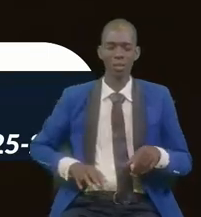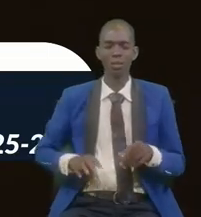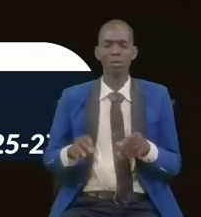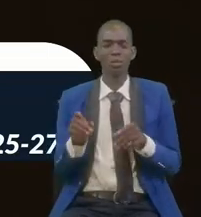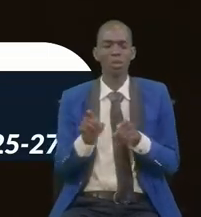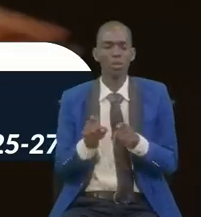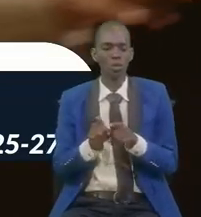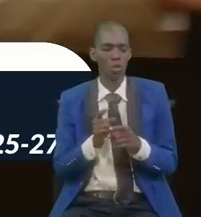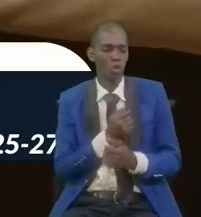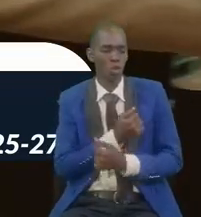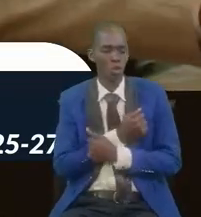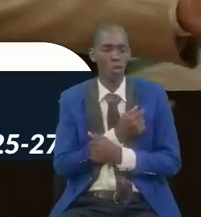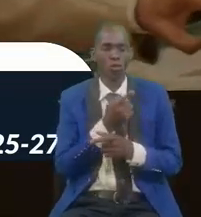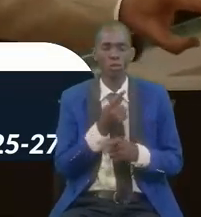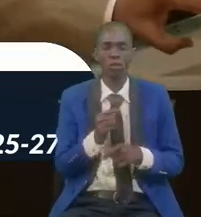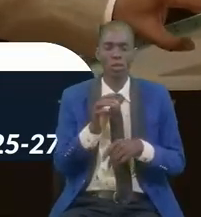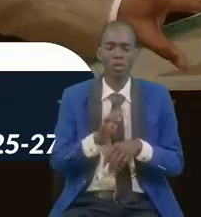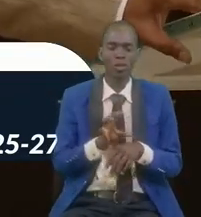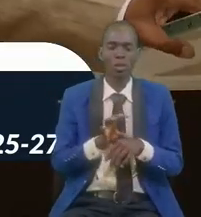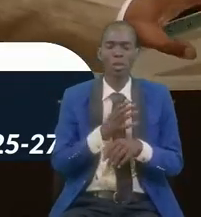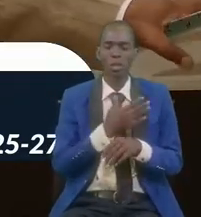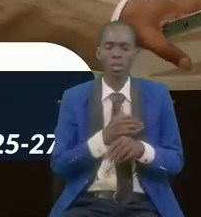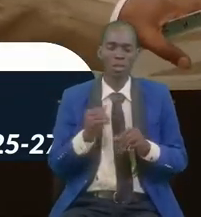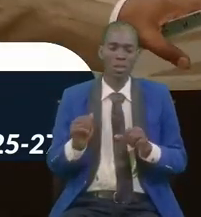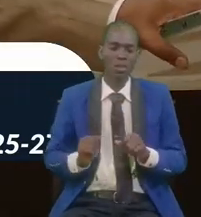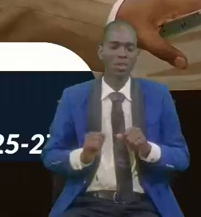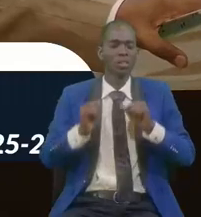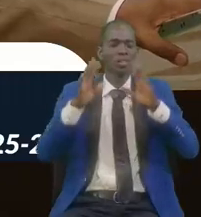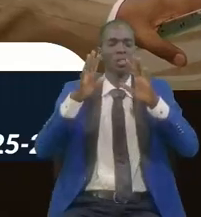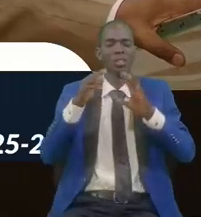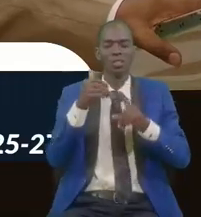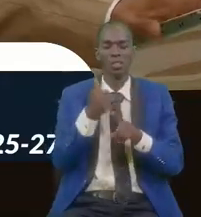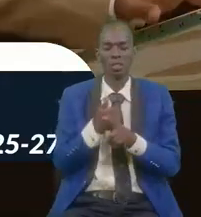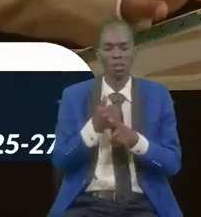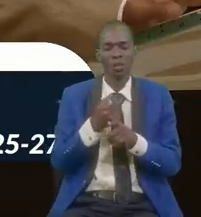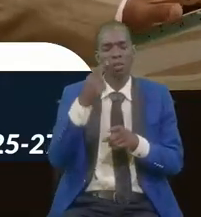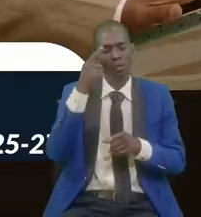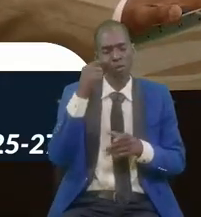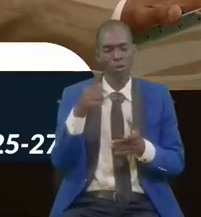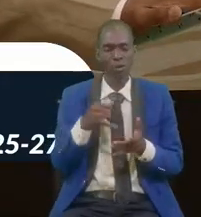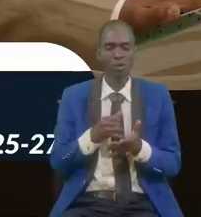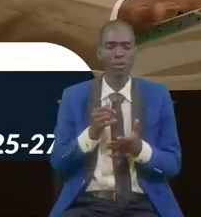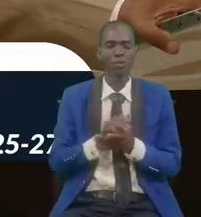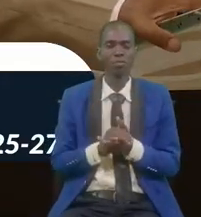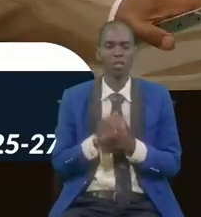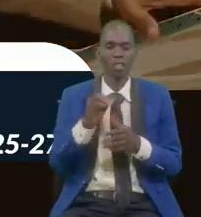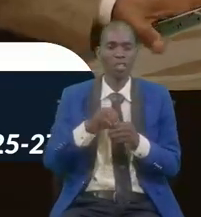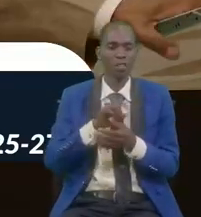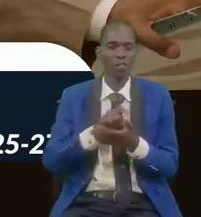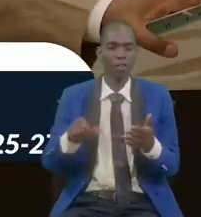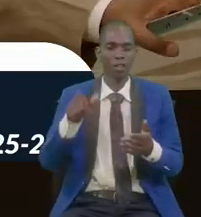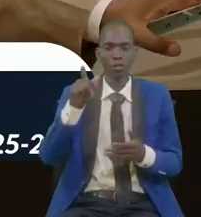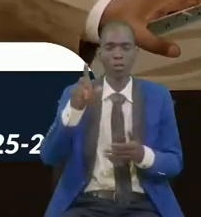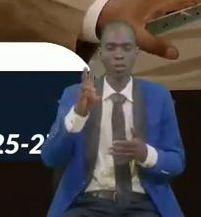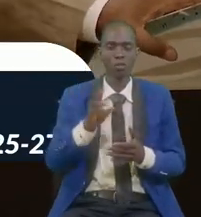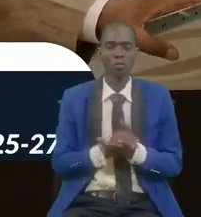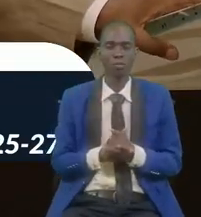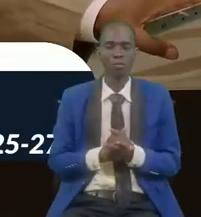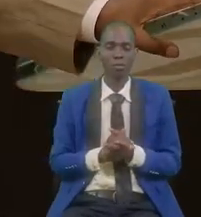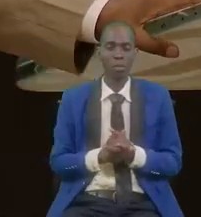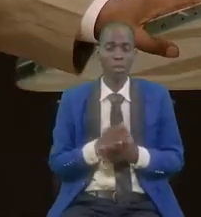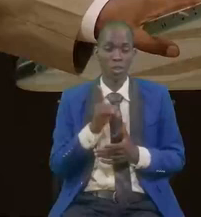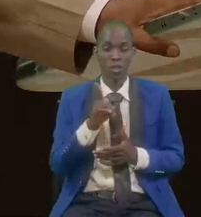l'Église et s'est livré lui-même pour elle. Verset 26. Il